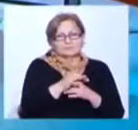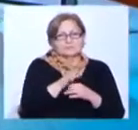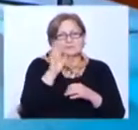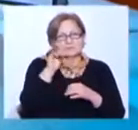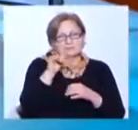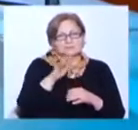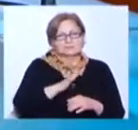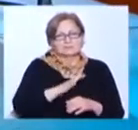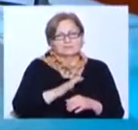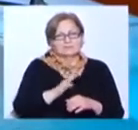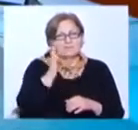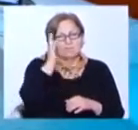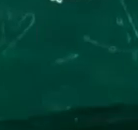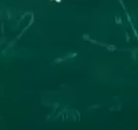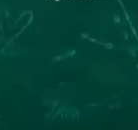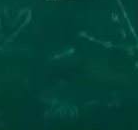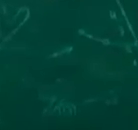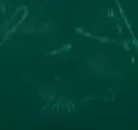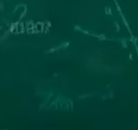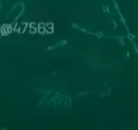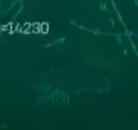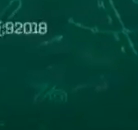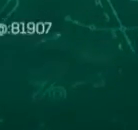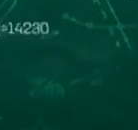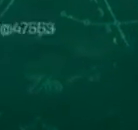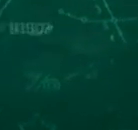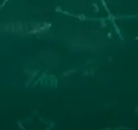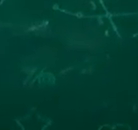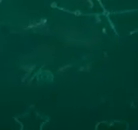კარგად იყავით. მომავალ შეხვედრამდე.